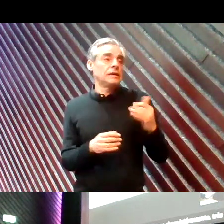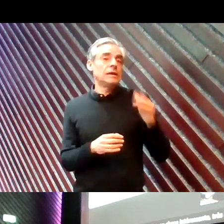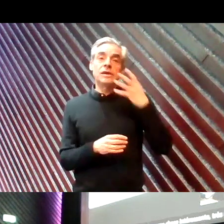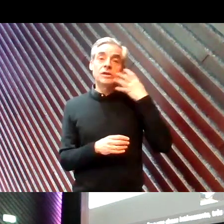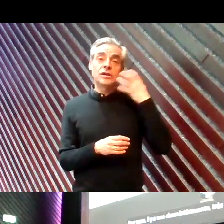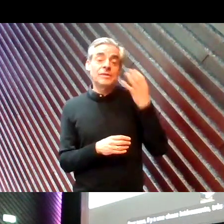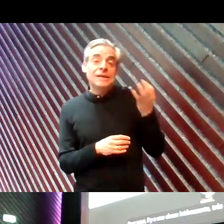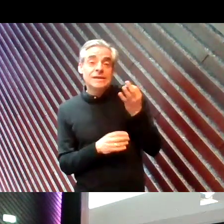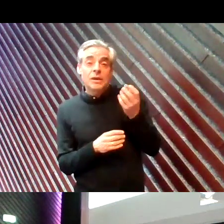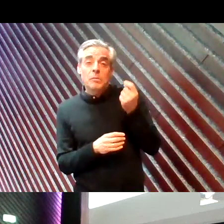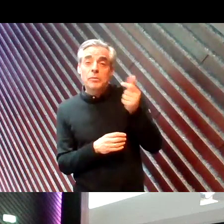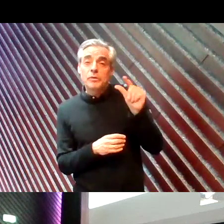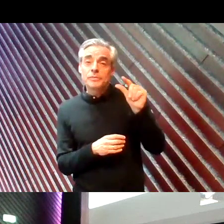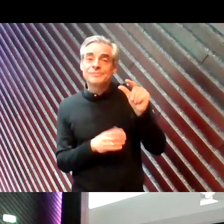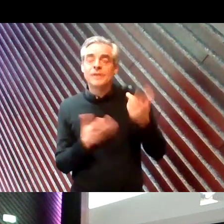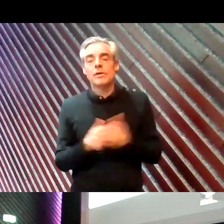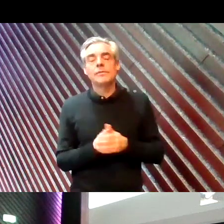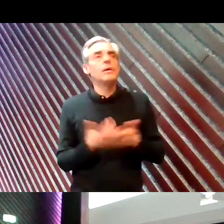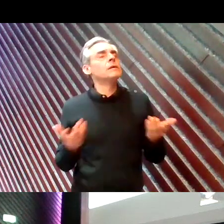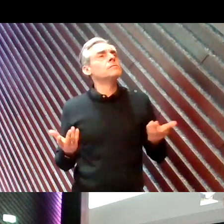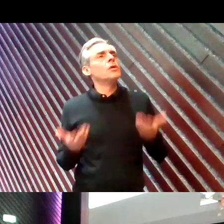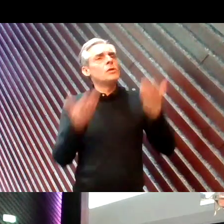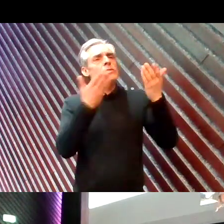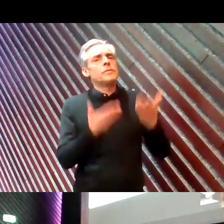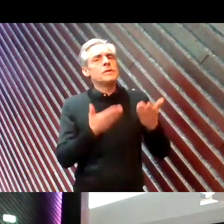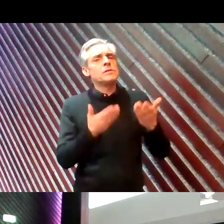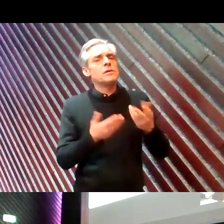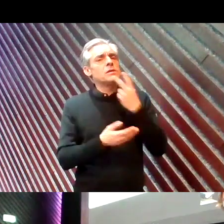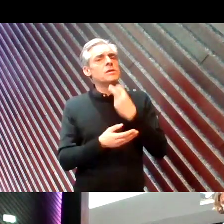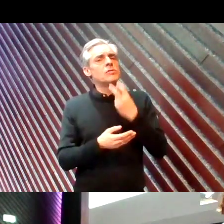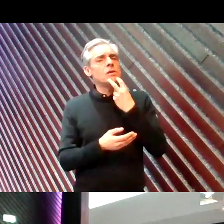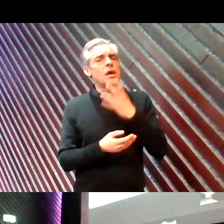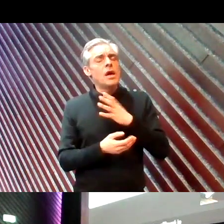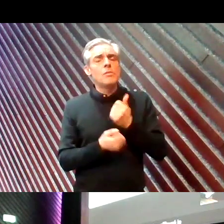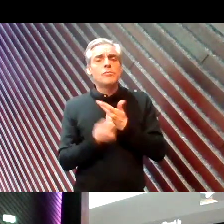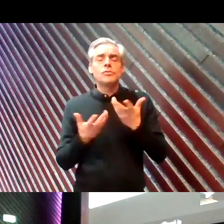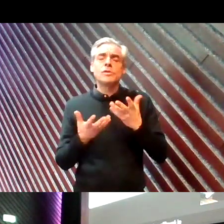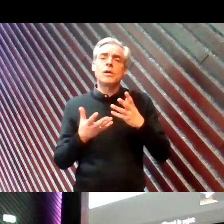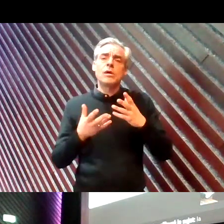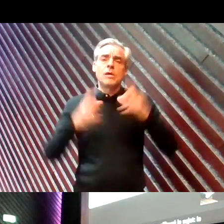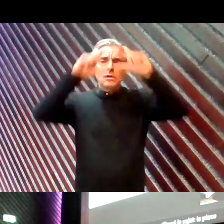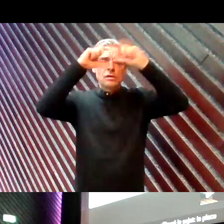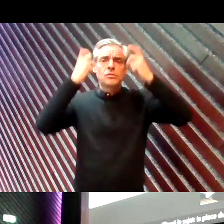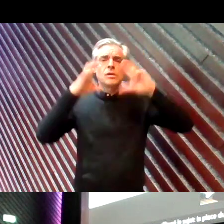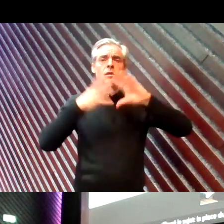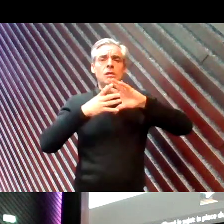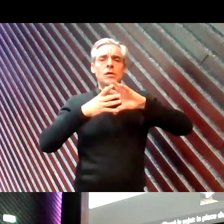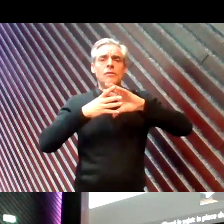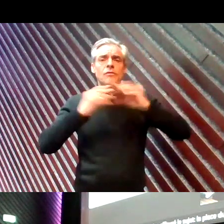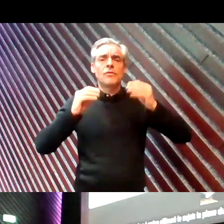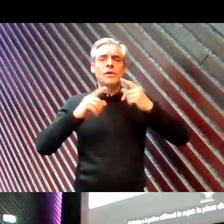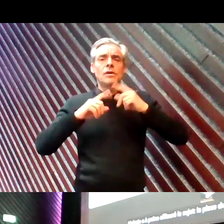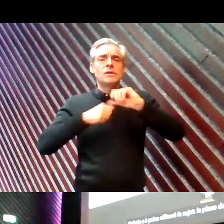a à peine effleuré le sujet, c'est qu'elle est la place aussi du citoyen, parce'il différentes formes de citoyens engagés.